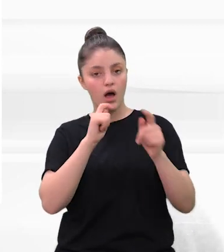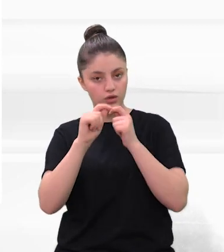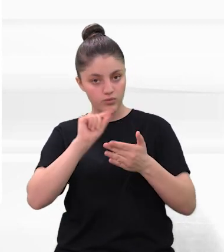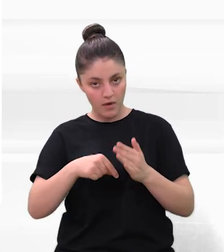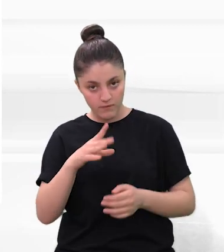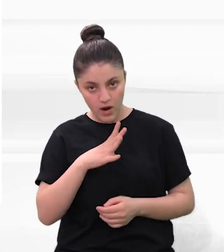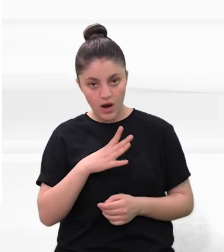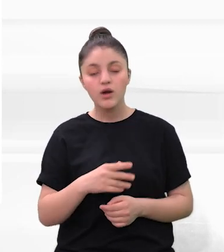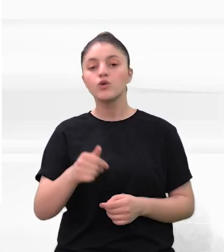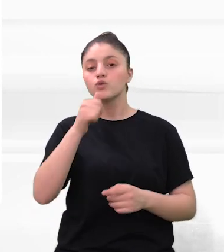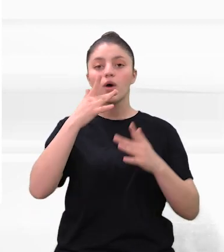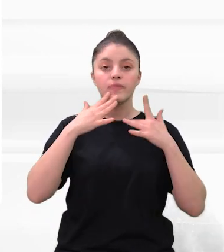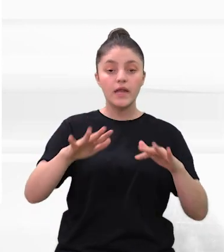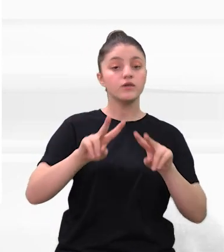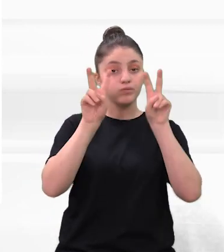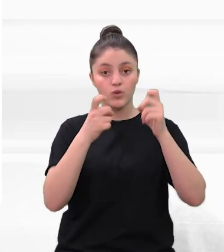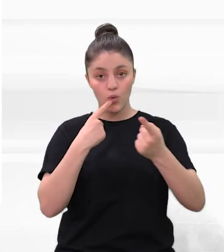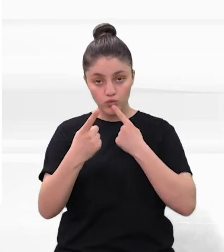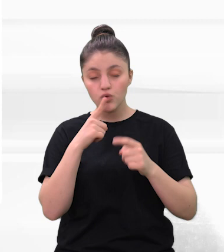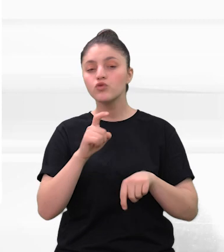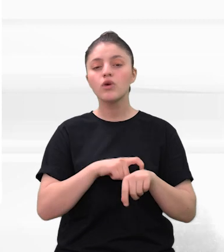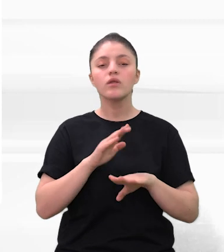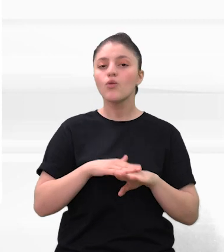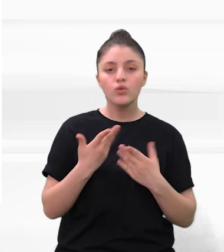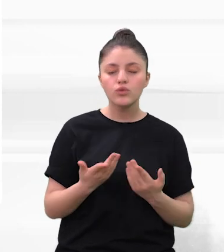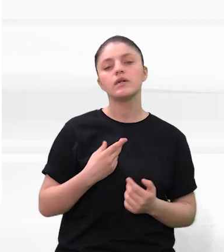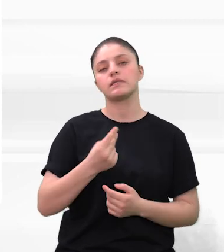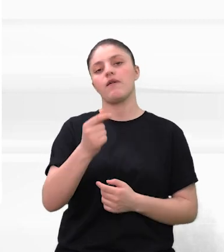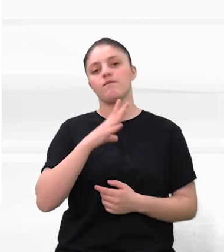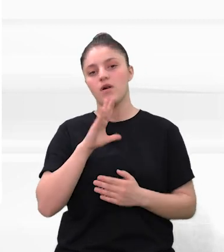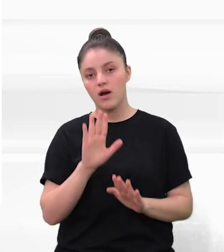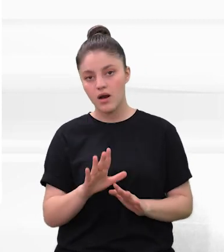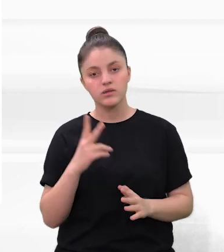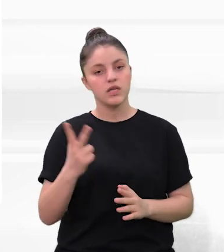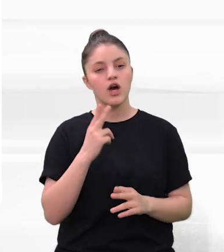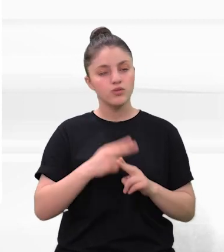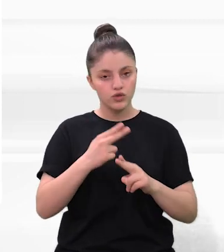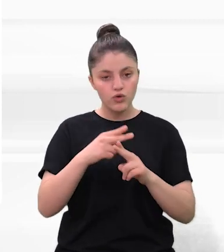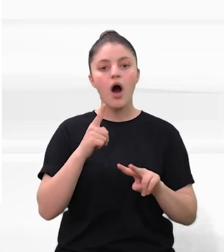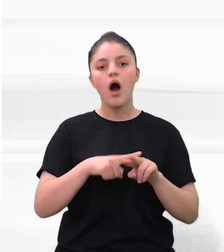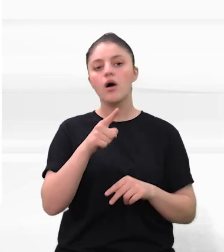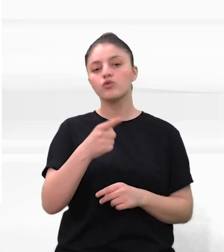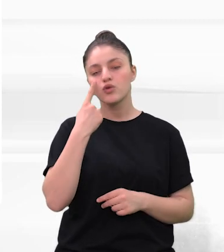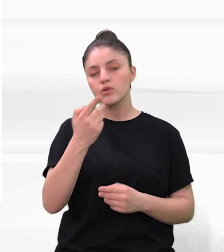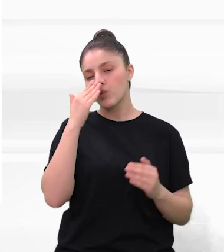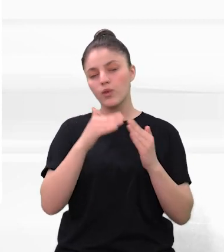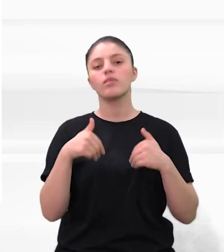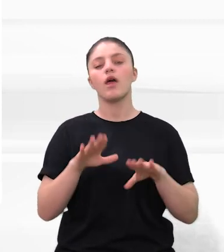ve boğazların gündeme gelmişti bu sürece ne yapmıştır hızlandırmıştır Dolayısıyla seçeneği gösteremeyiz